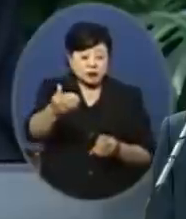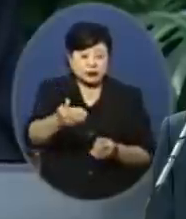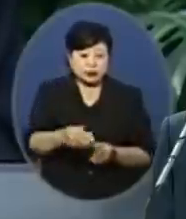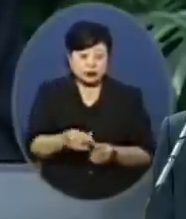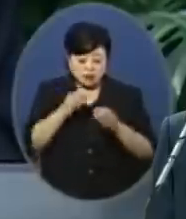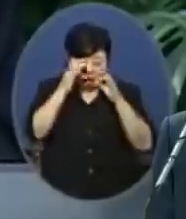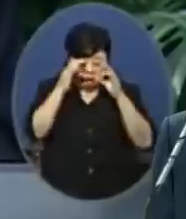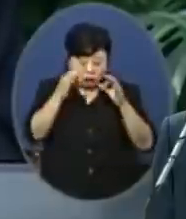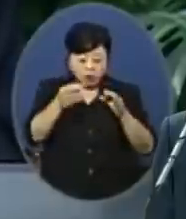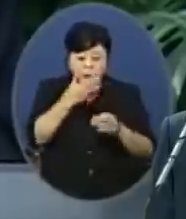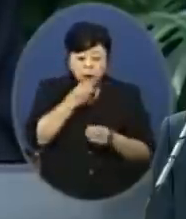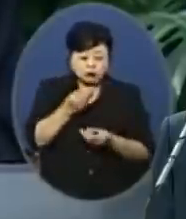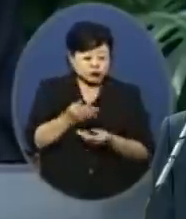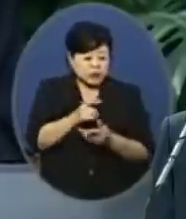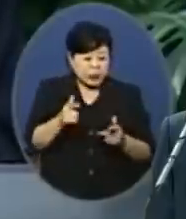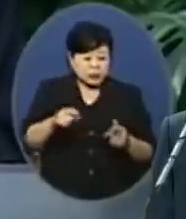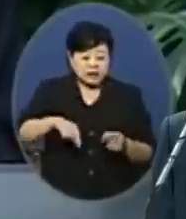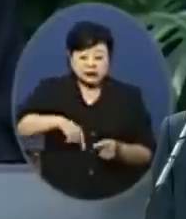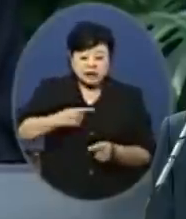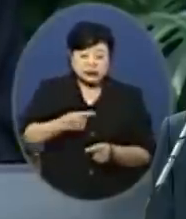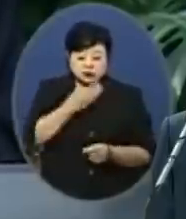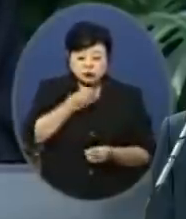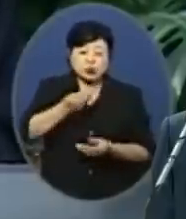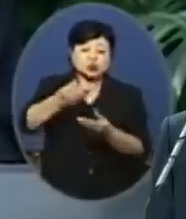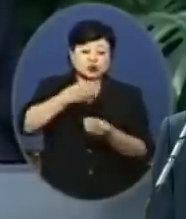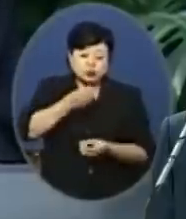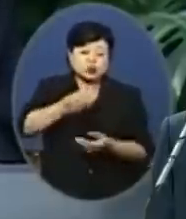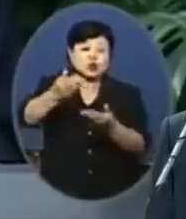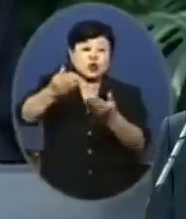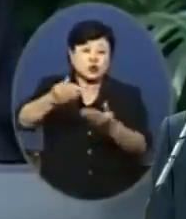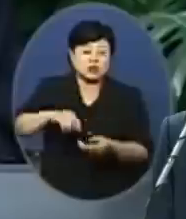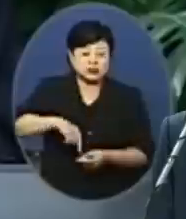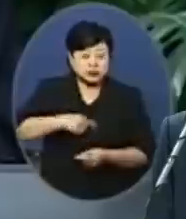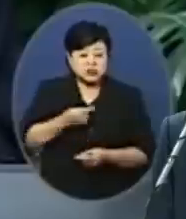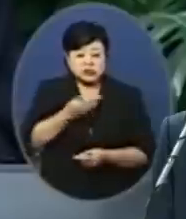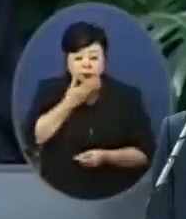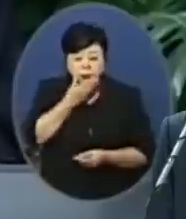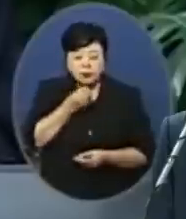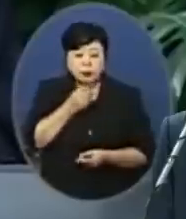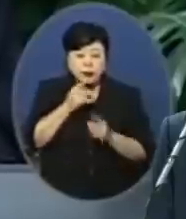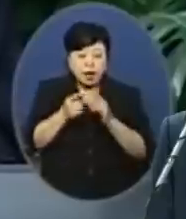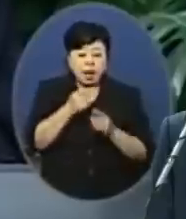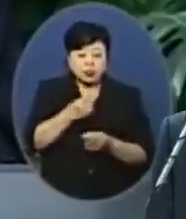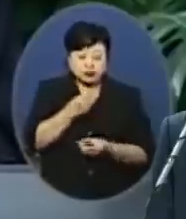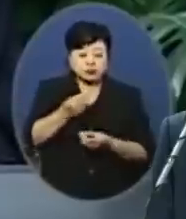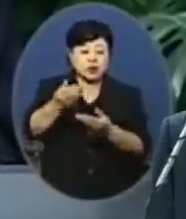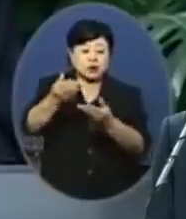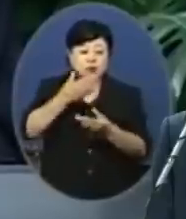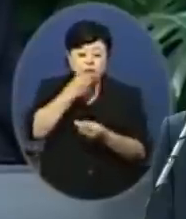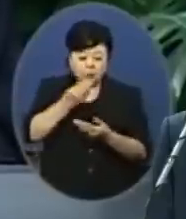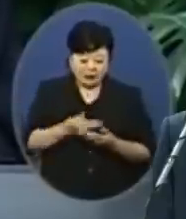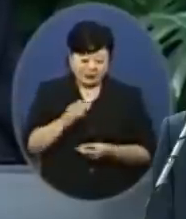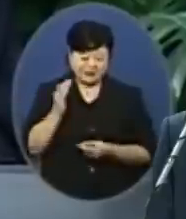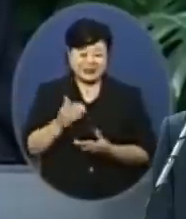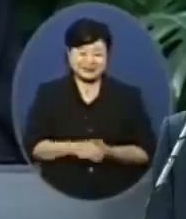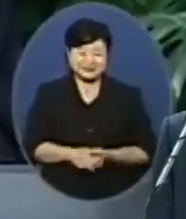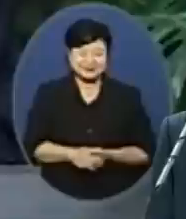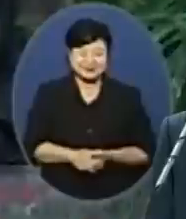안 주어도 여러분 스스로가 축복을 자꾸 주면 여러분 스스로 입의 말로서 여러분이 복받게 되는